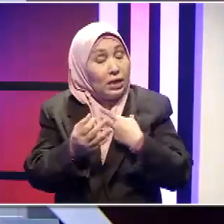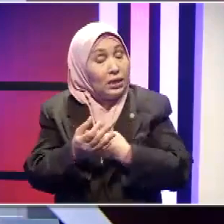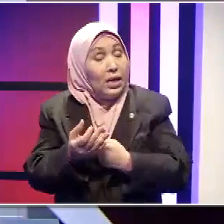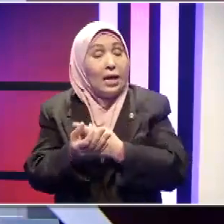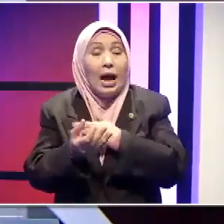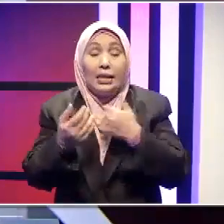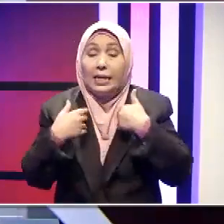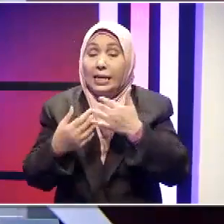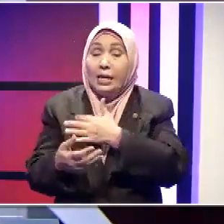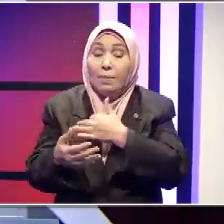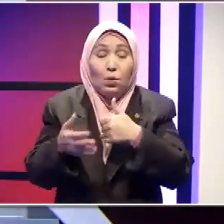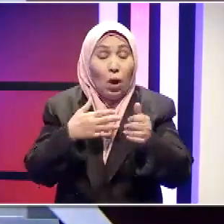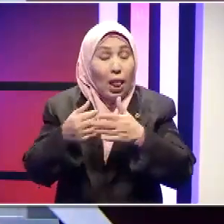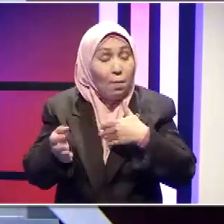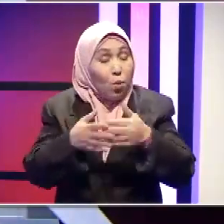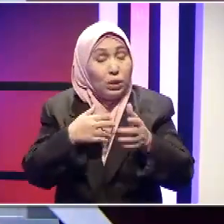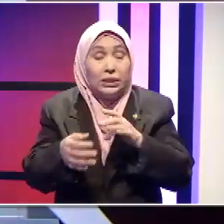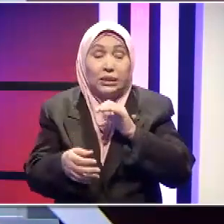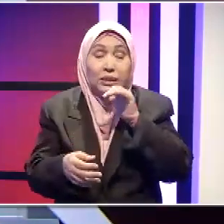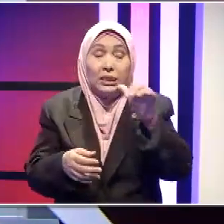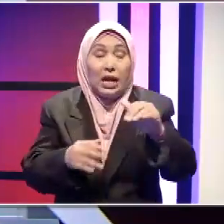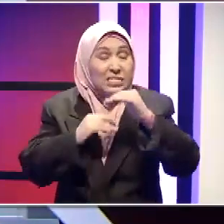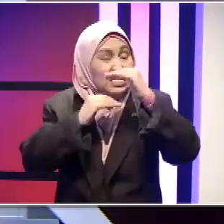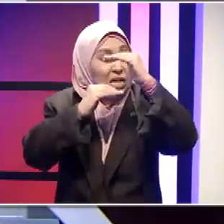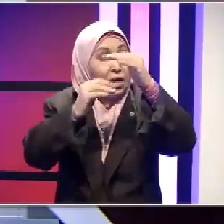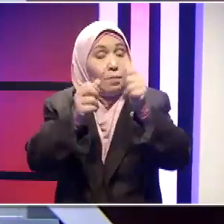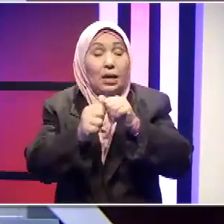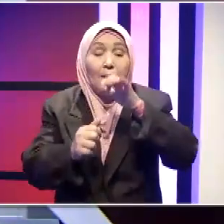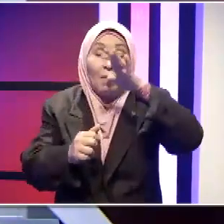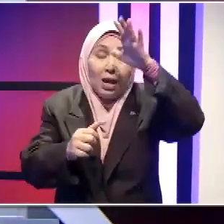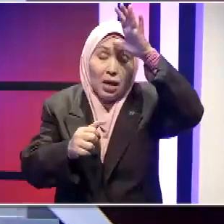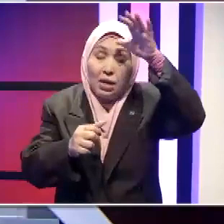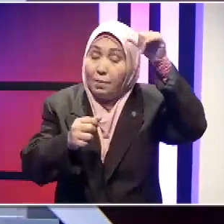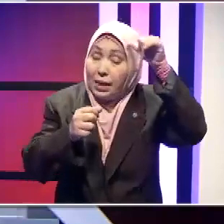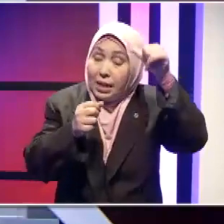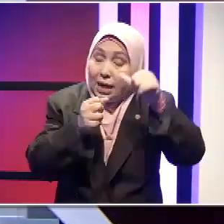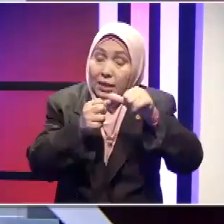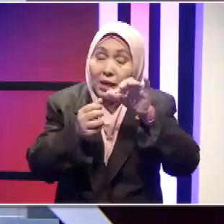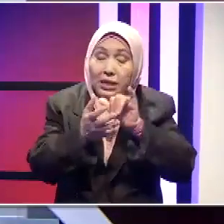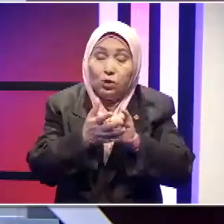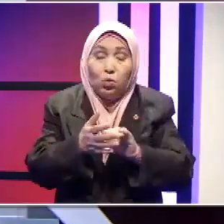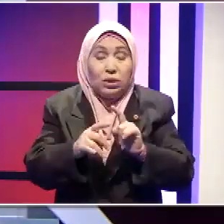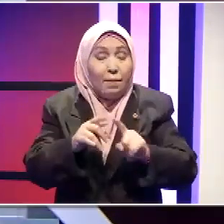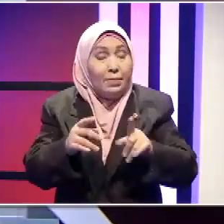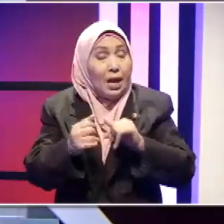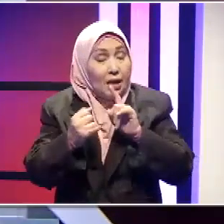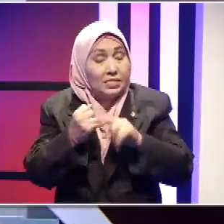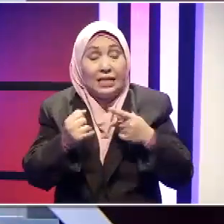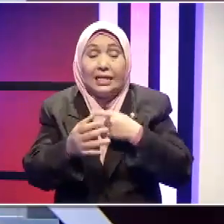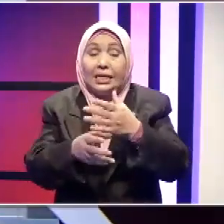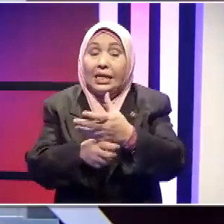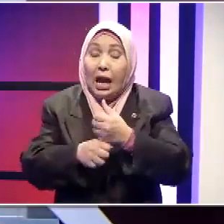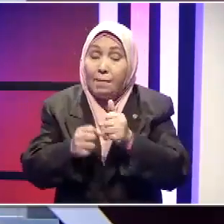itu juga ada Iman walaupun tak setop setaraf dengan ayah mah yang mengingatkannya itu tetapi akhirnya kita